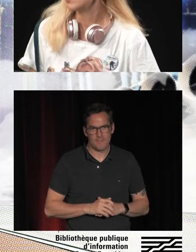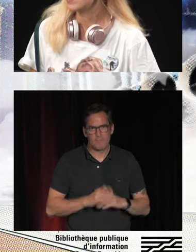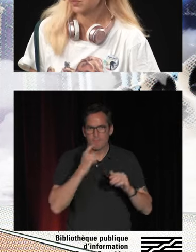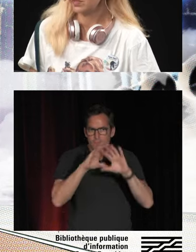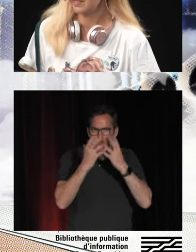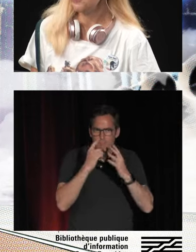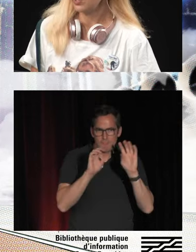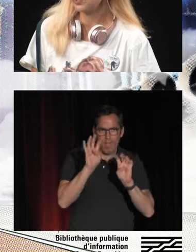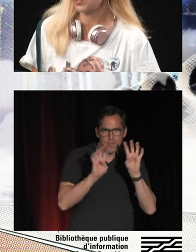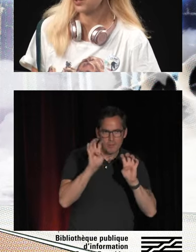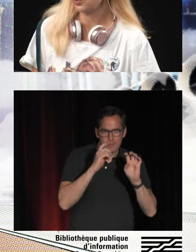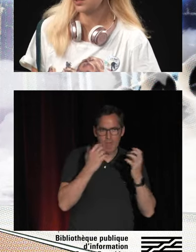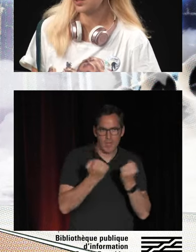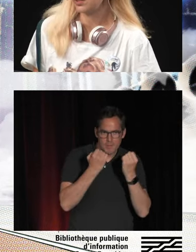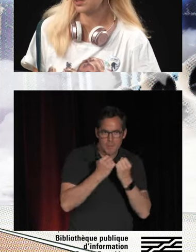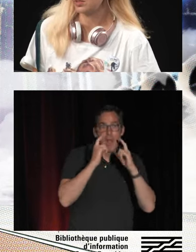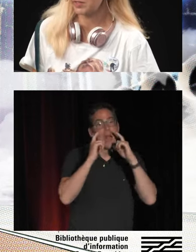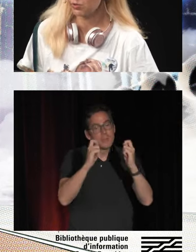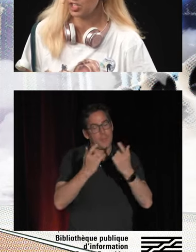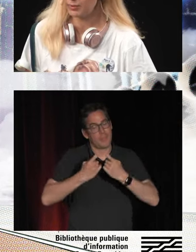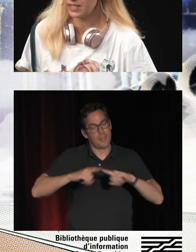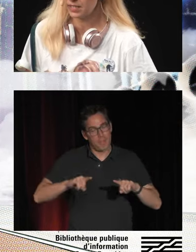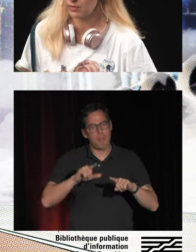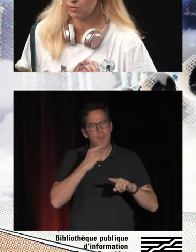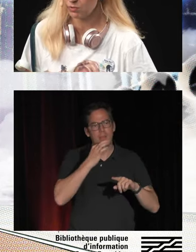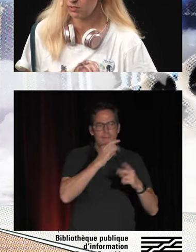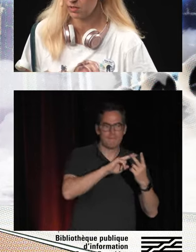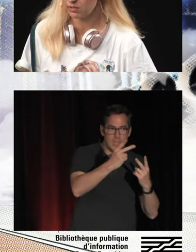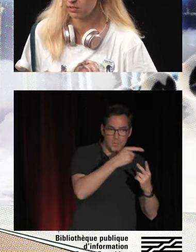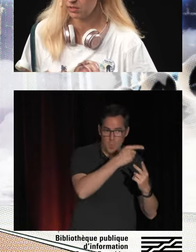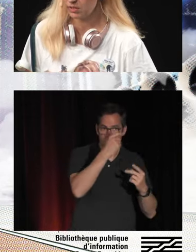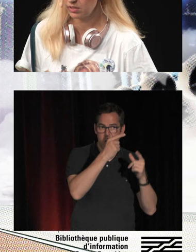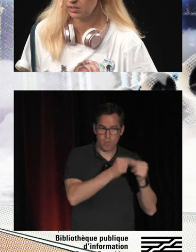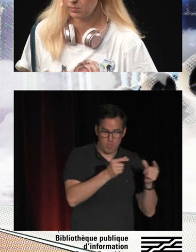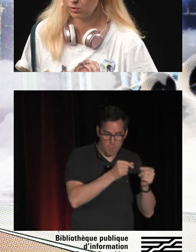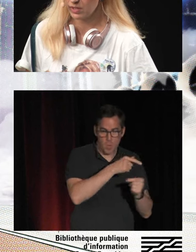Donc là, c'est l'animation. Différence entre la version japonaise et la version...